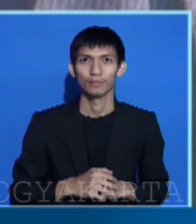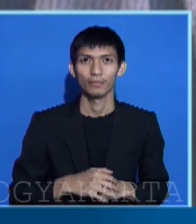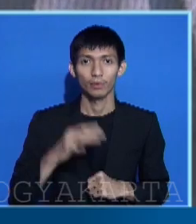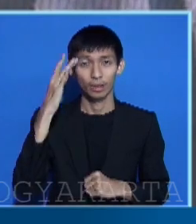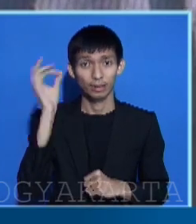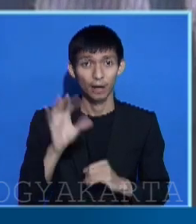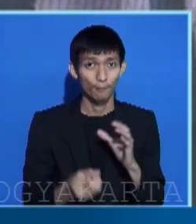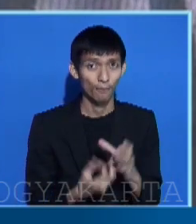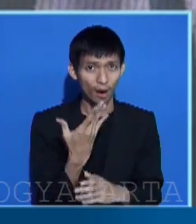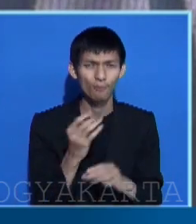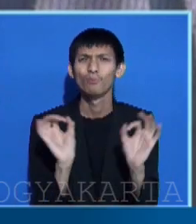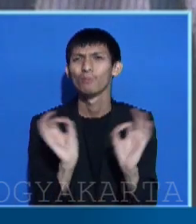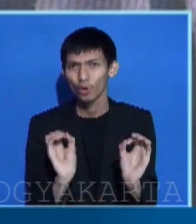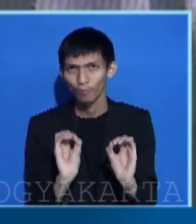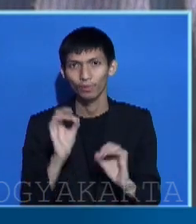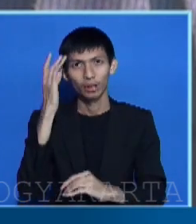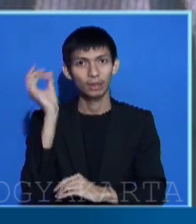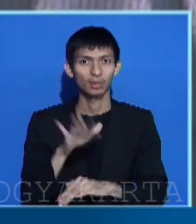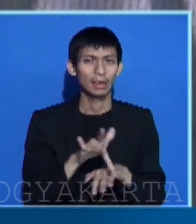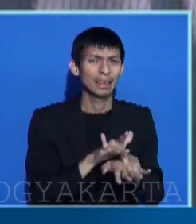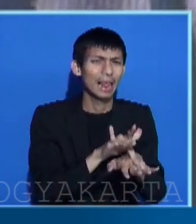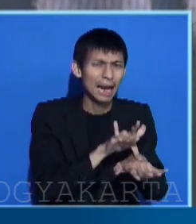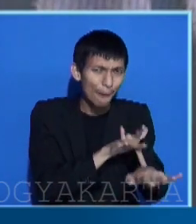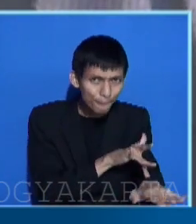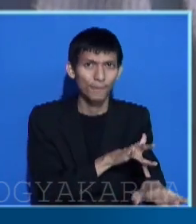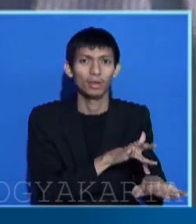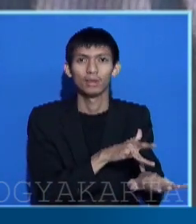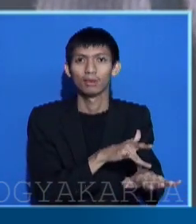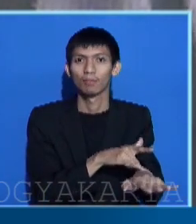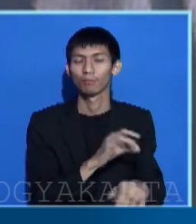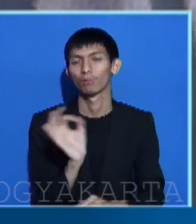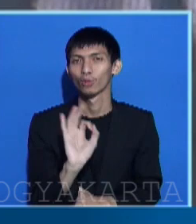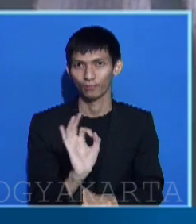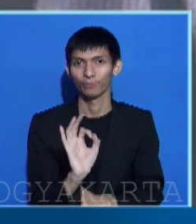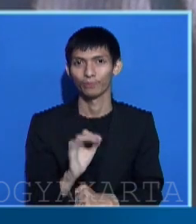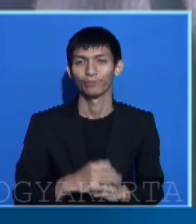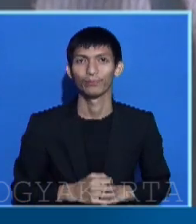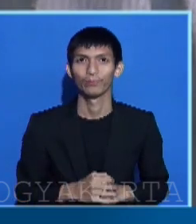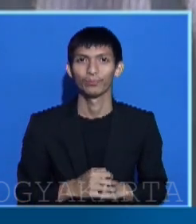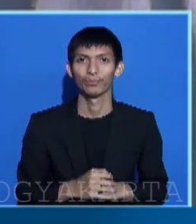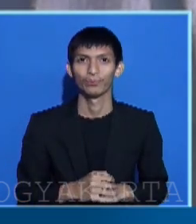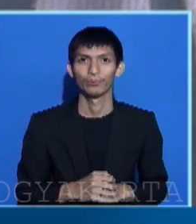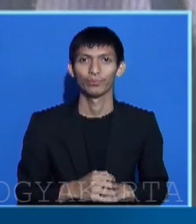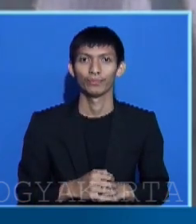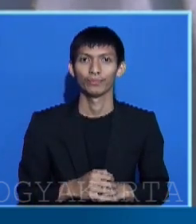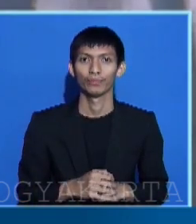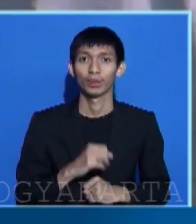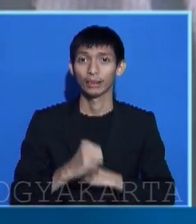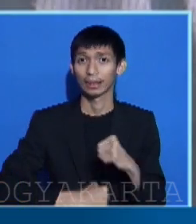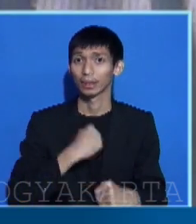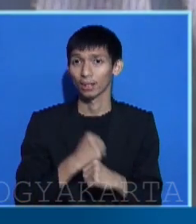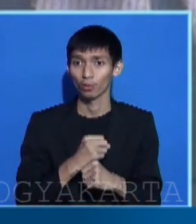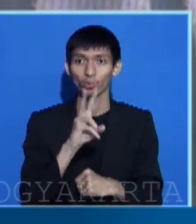berkembang bahkan desa yang tertinggal dan sangat Tertinggal bahkan di tahun